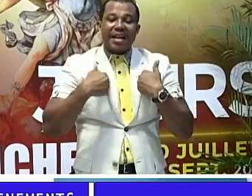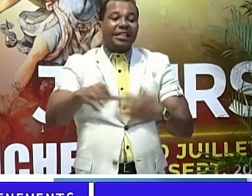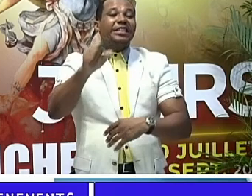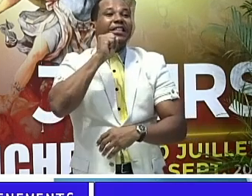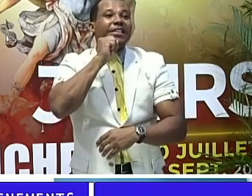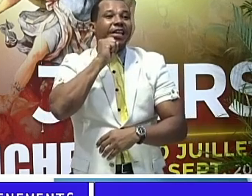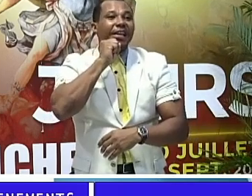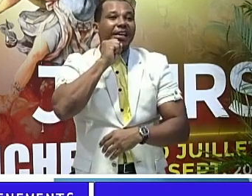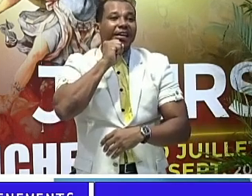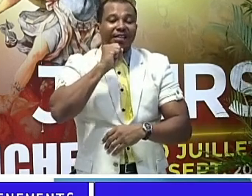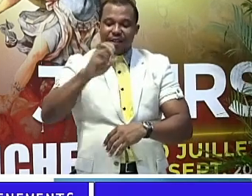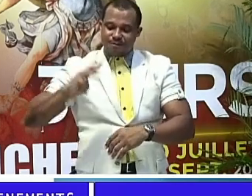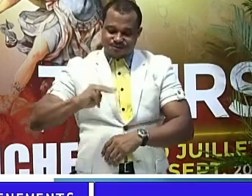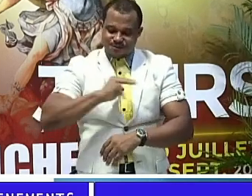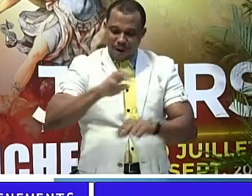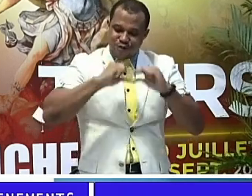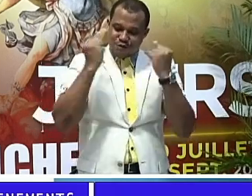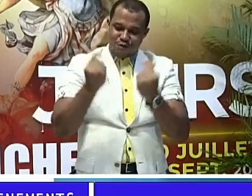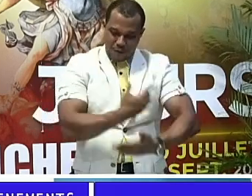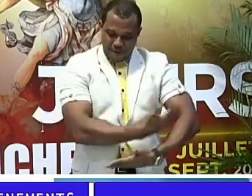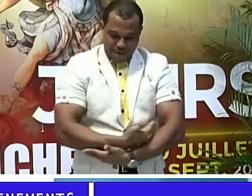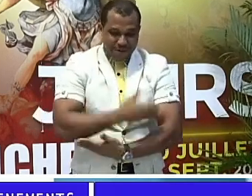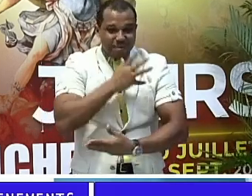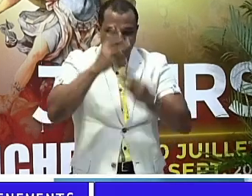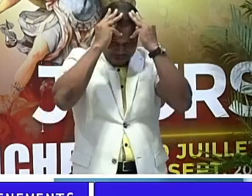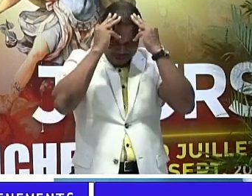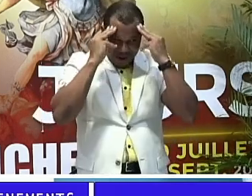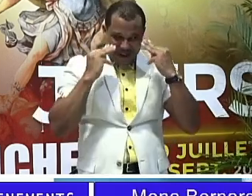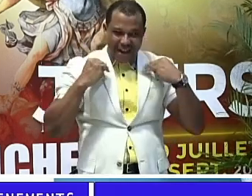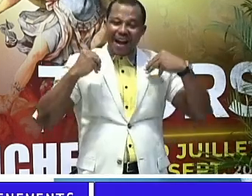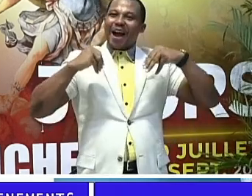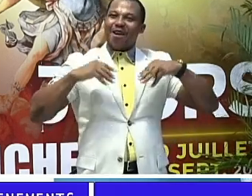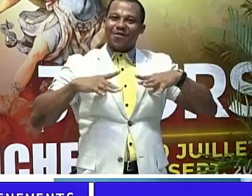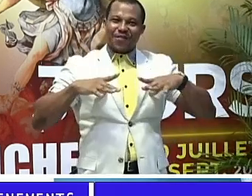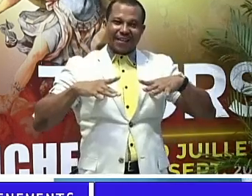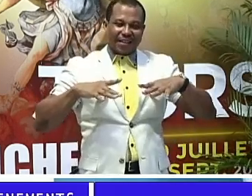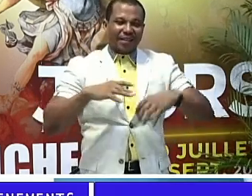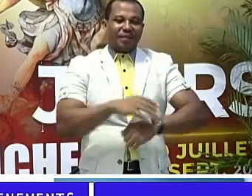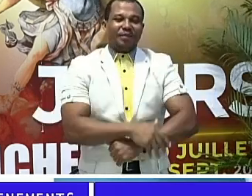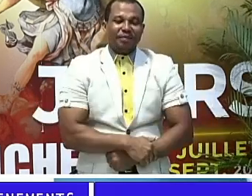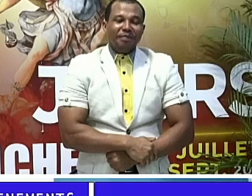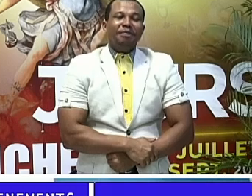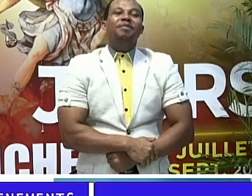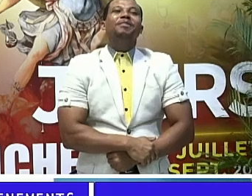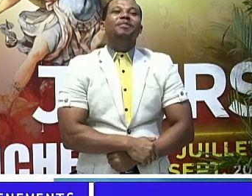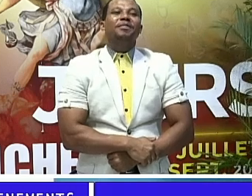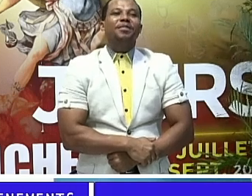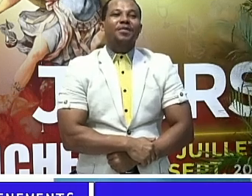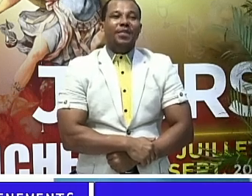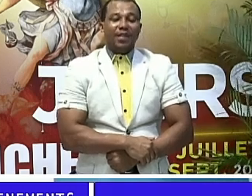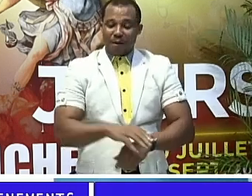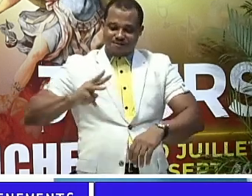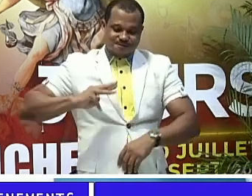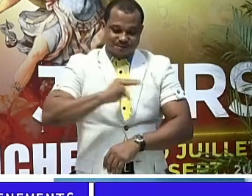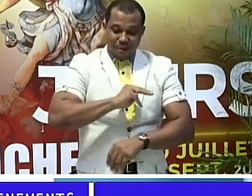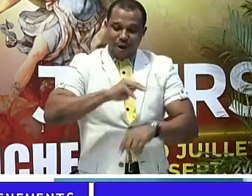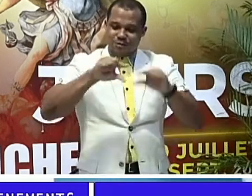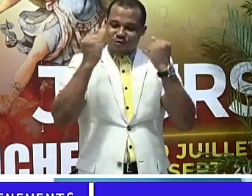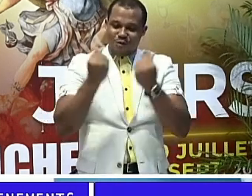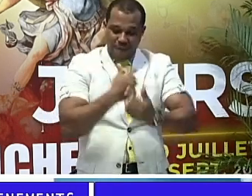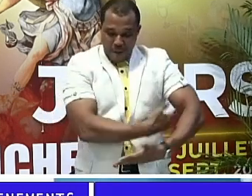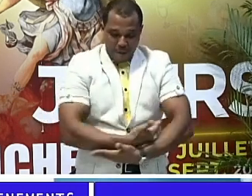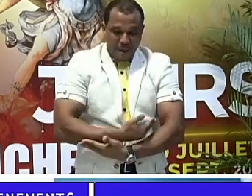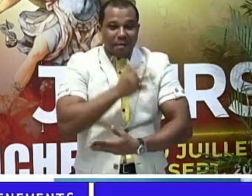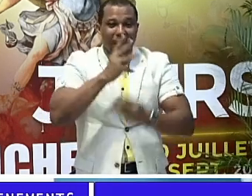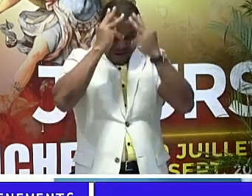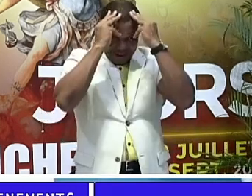Mirolus, membre du groupe Tite-Marie dans Canarsi qui a fait des anniversaires. Gagne Marie-Lorraine Gibbs, membre du groupe Tite-Marie, les vaillants de